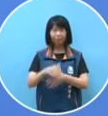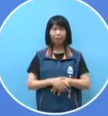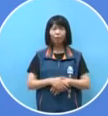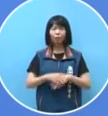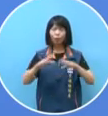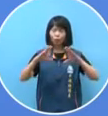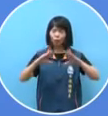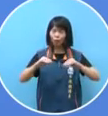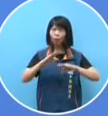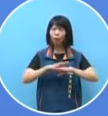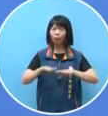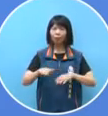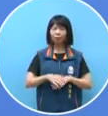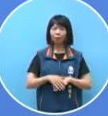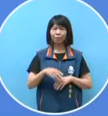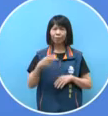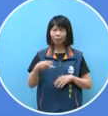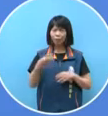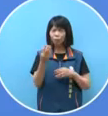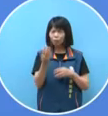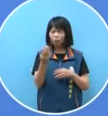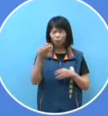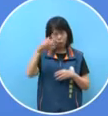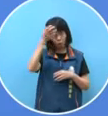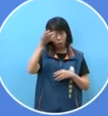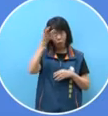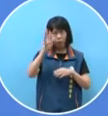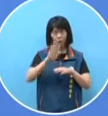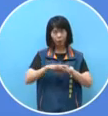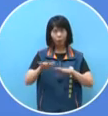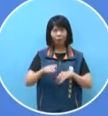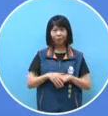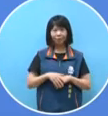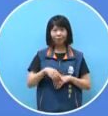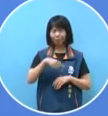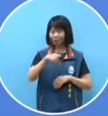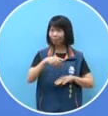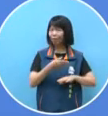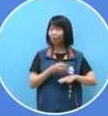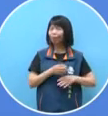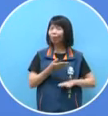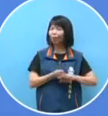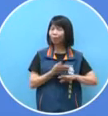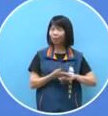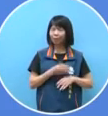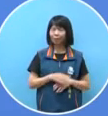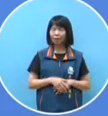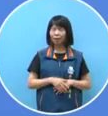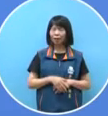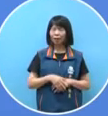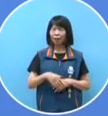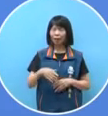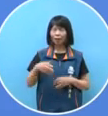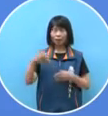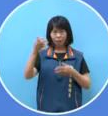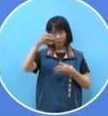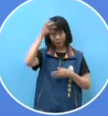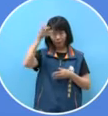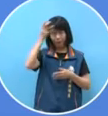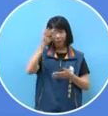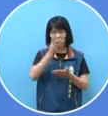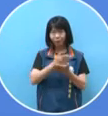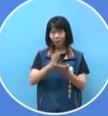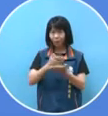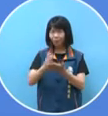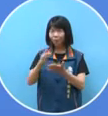当中，已经解除了437个人。县长徐正伟表示，莫德纳疫苗这次花莲县呢总共分配到23100剂，